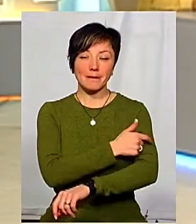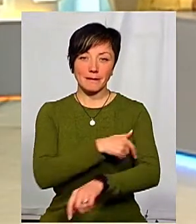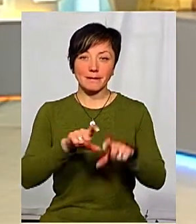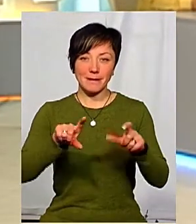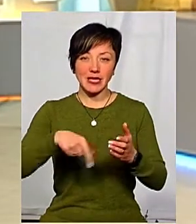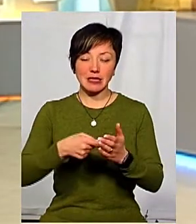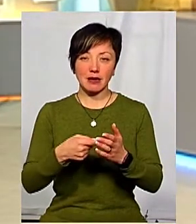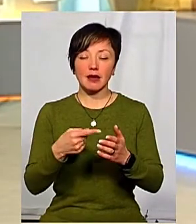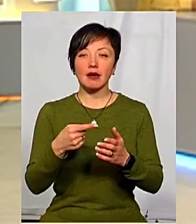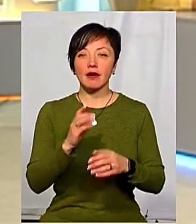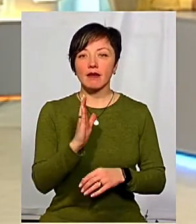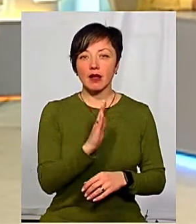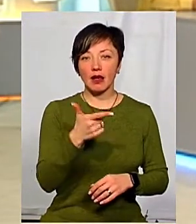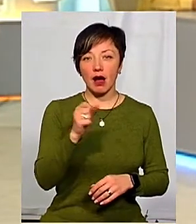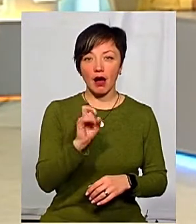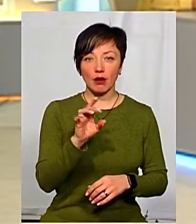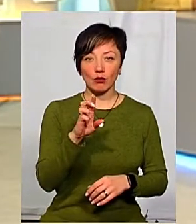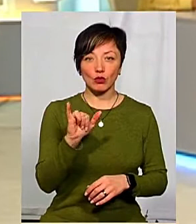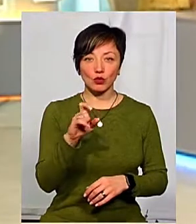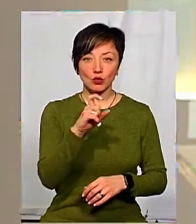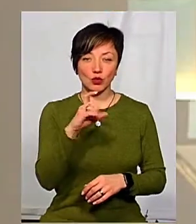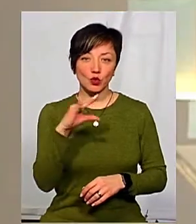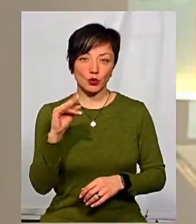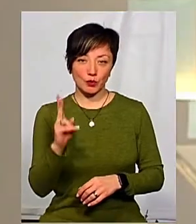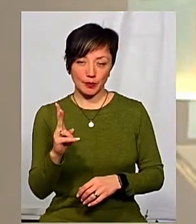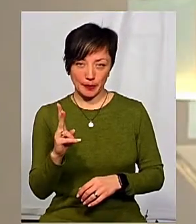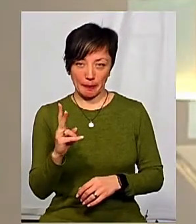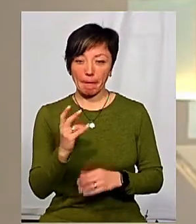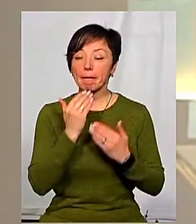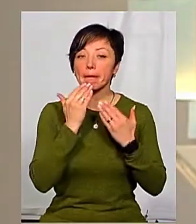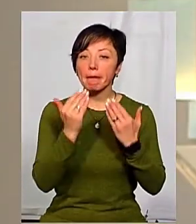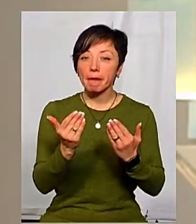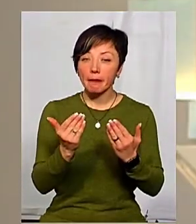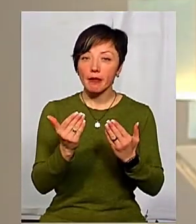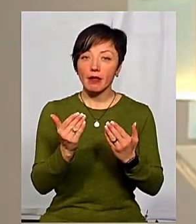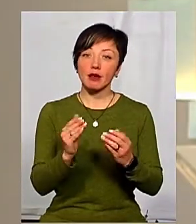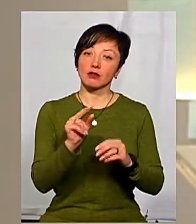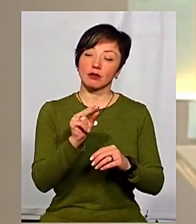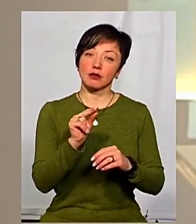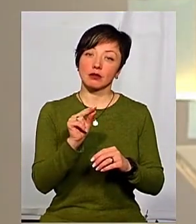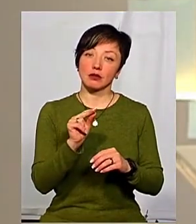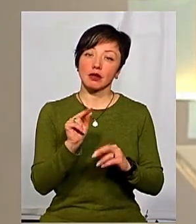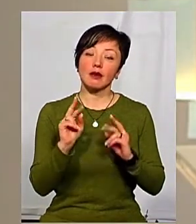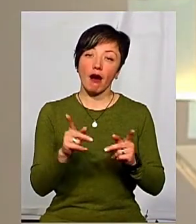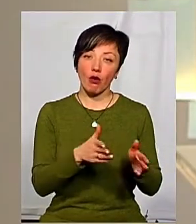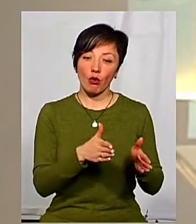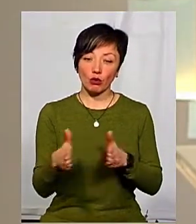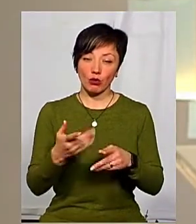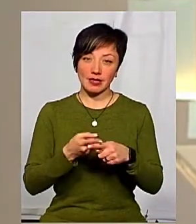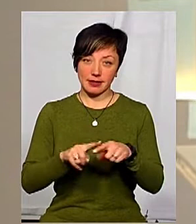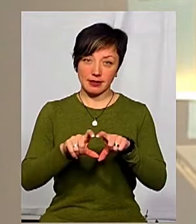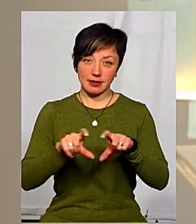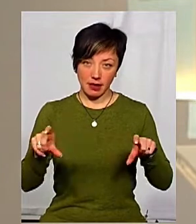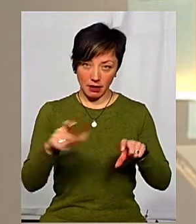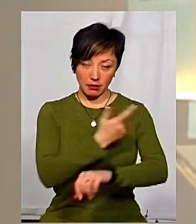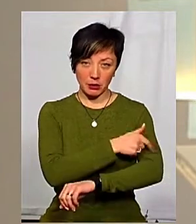міська лікарня» Валерія Гарбузюка тим, наскільки готовий цей